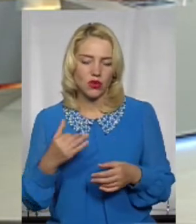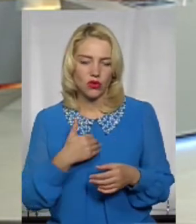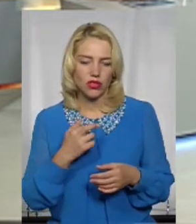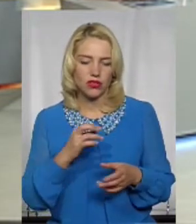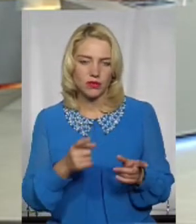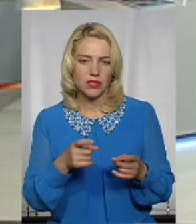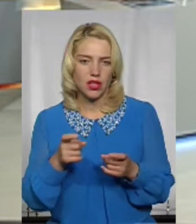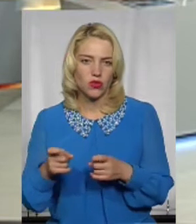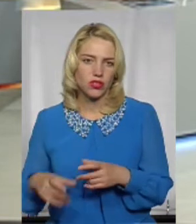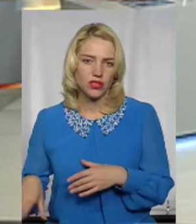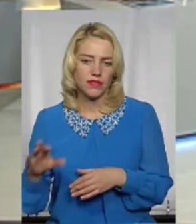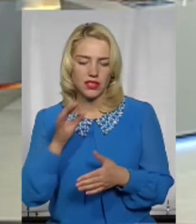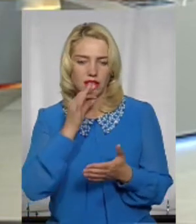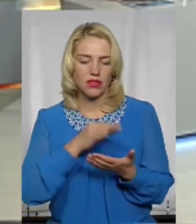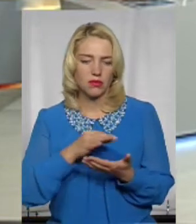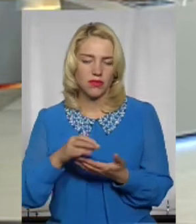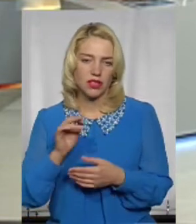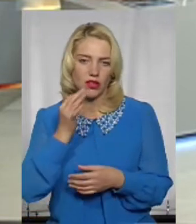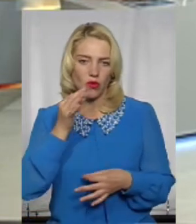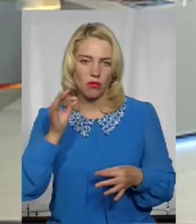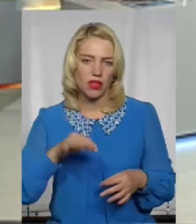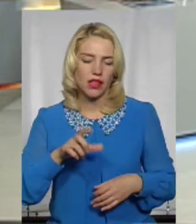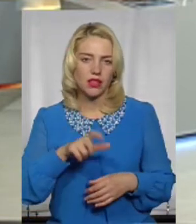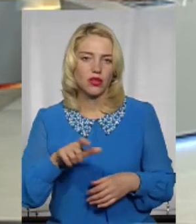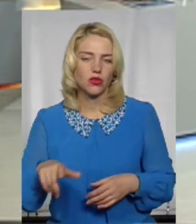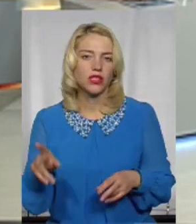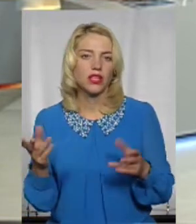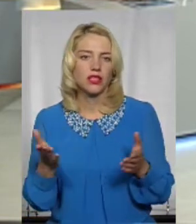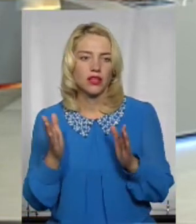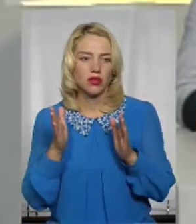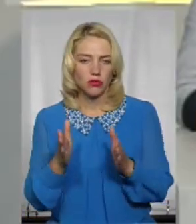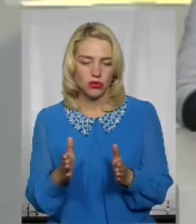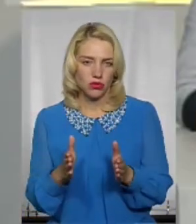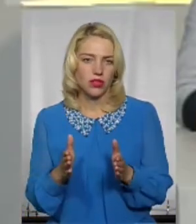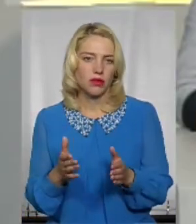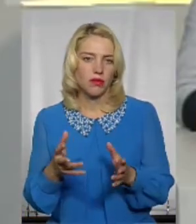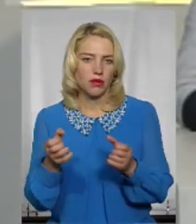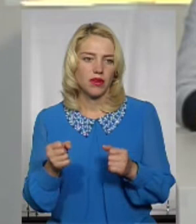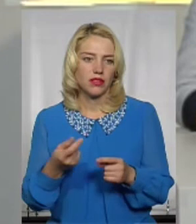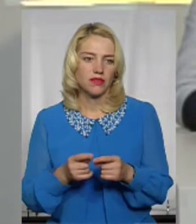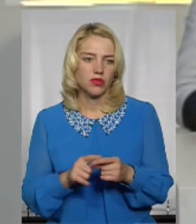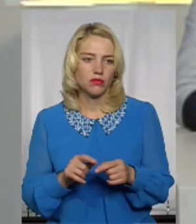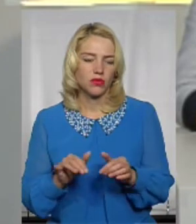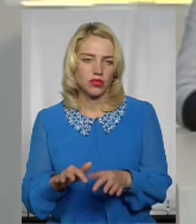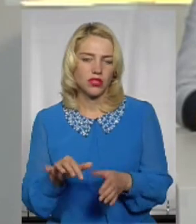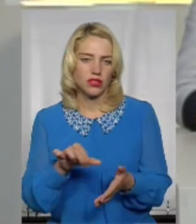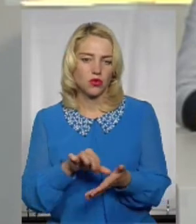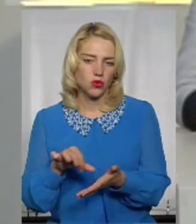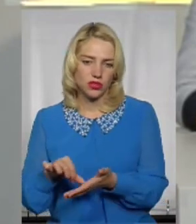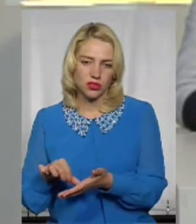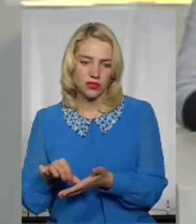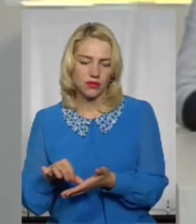саме всіх відповідальних і компетентних людей, які будуть приймати в цьому процесі